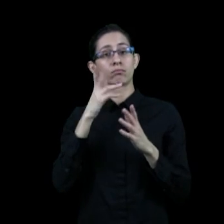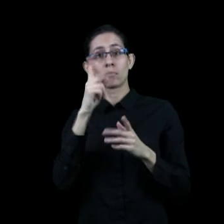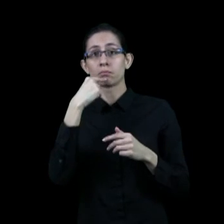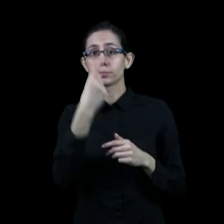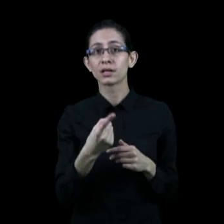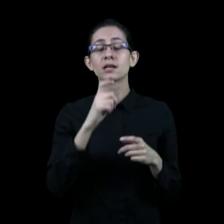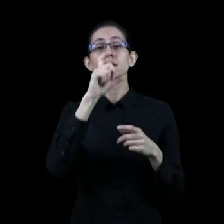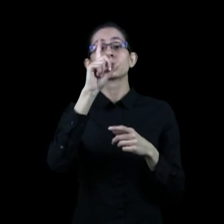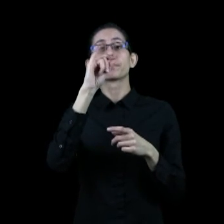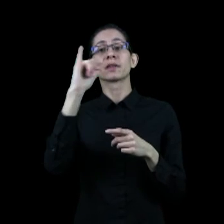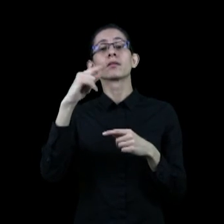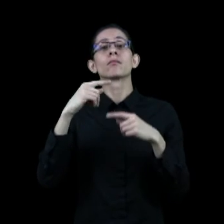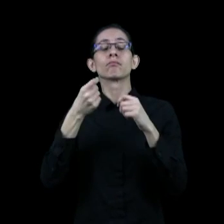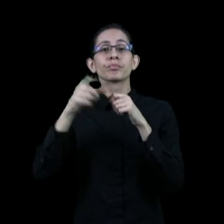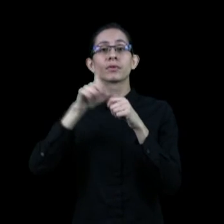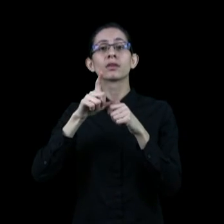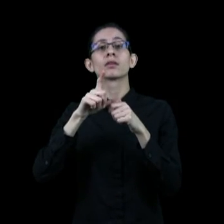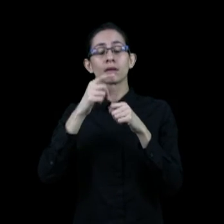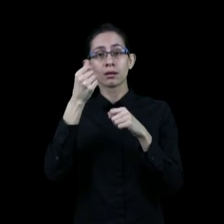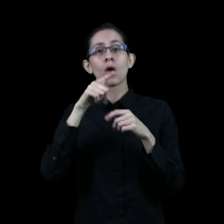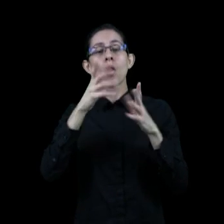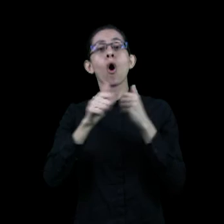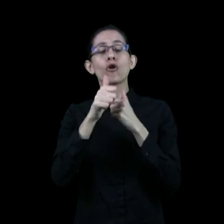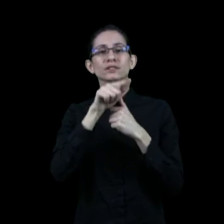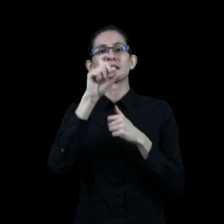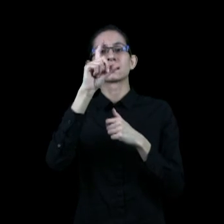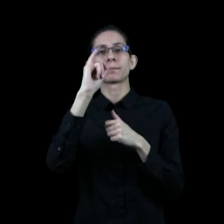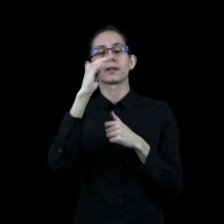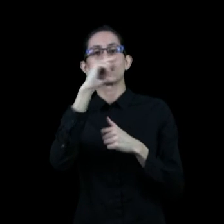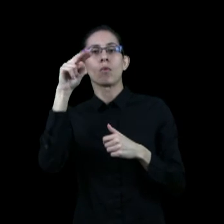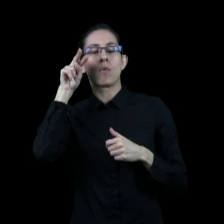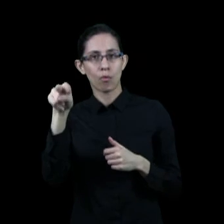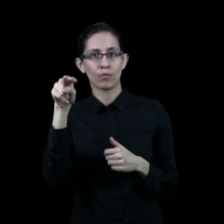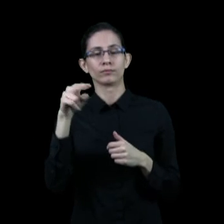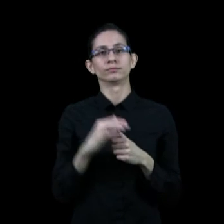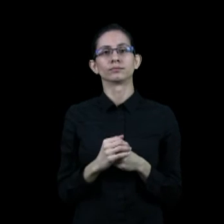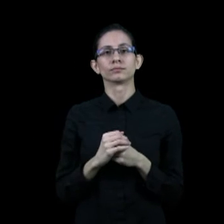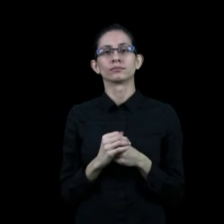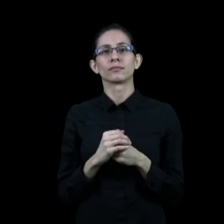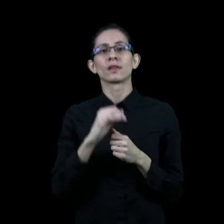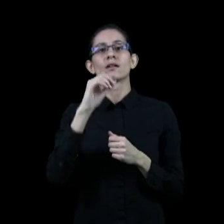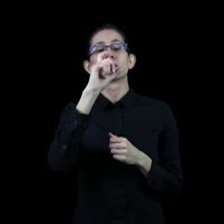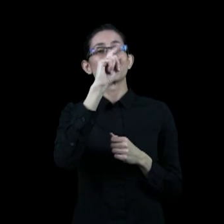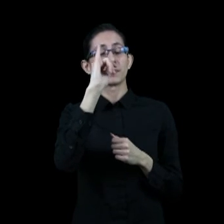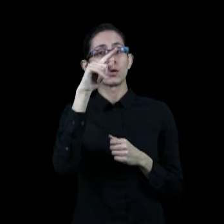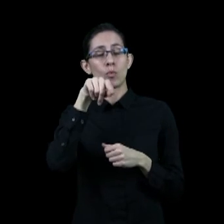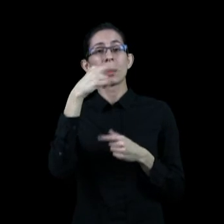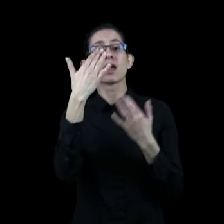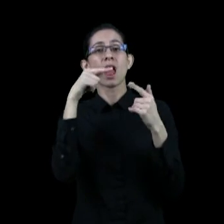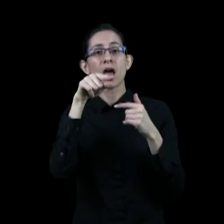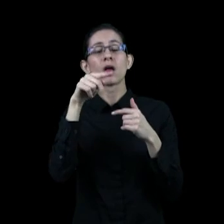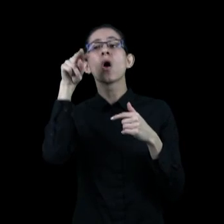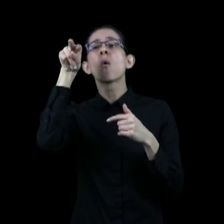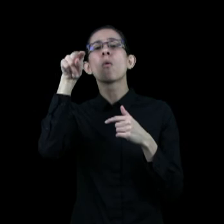konsumentów w USA stanowią konsumenci w miastach. Ten wskaźnik dotyczy największej liczby